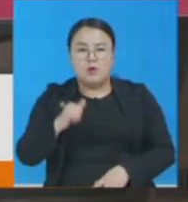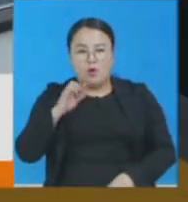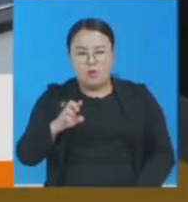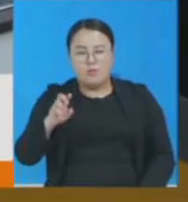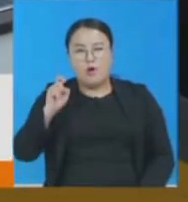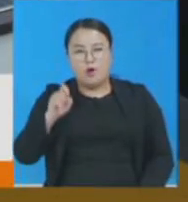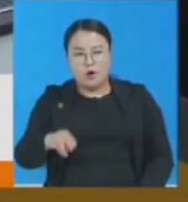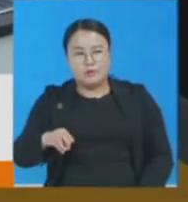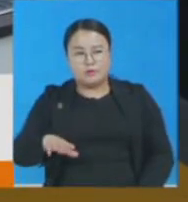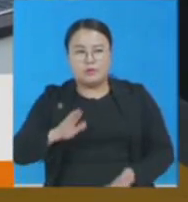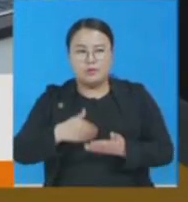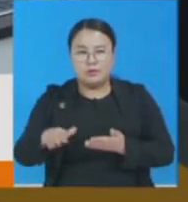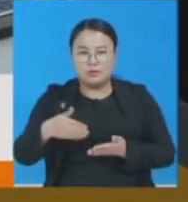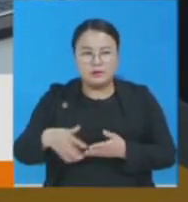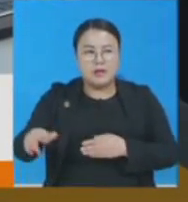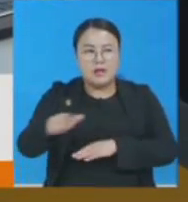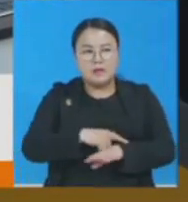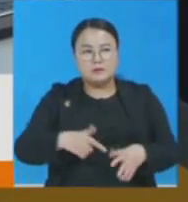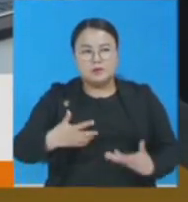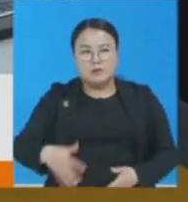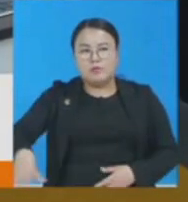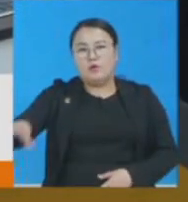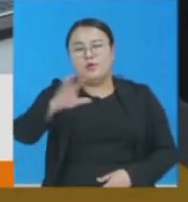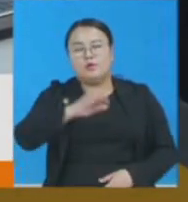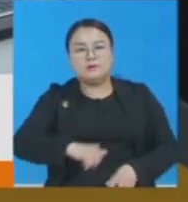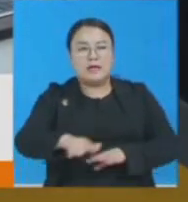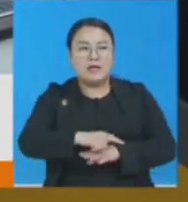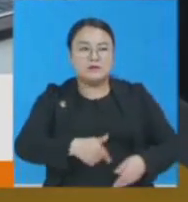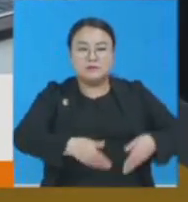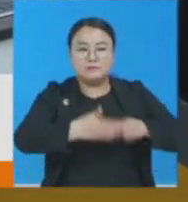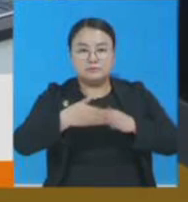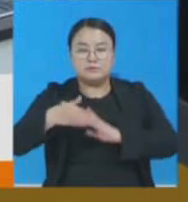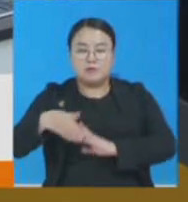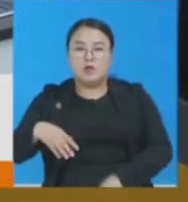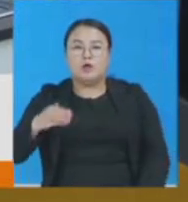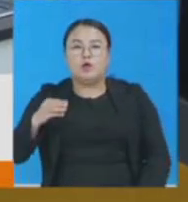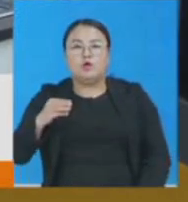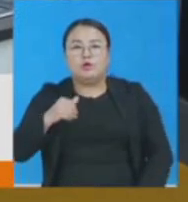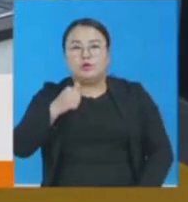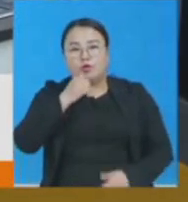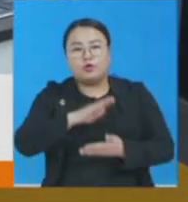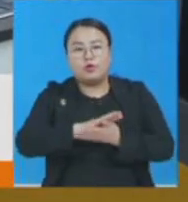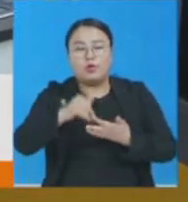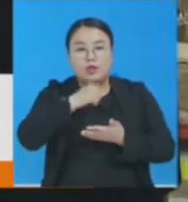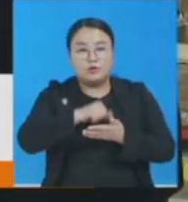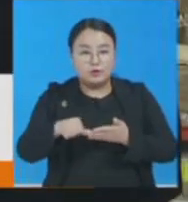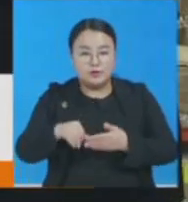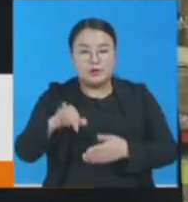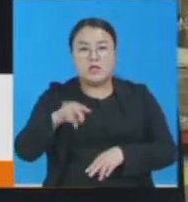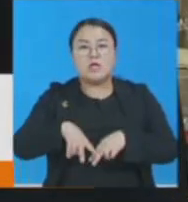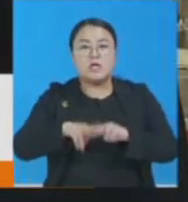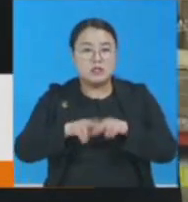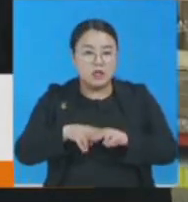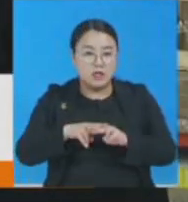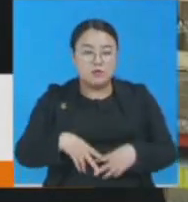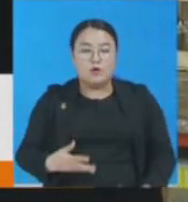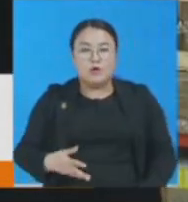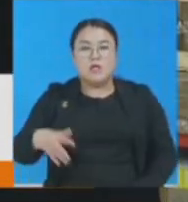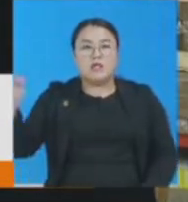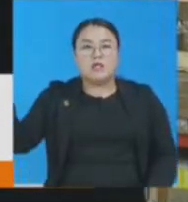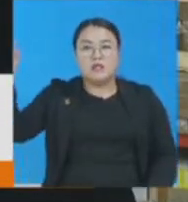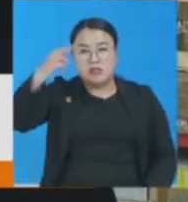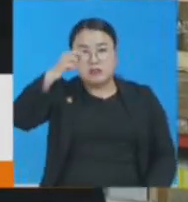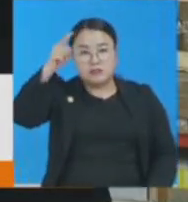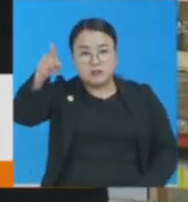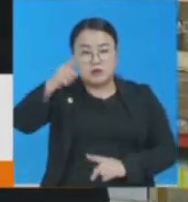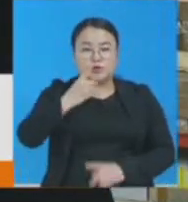ихтэй худалдаа үйлчлэгээний болон бусад газар нэгдсэн цэгүүд гэвэл төв шууданд хурдан цэг Улаанбаатар их дэлгүүр нисгийн тойрогт